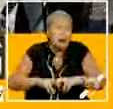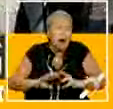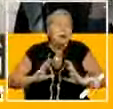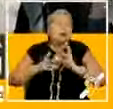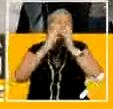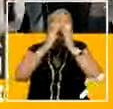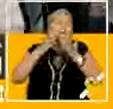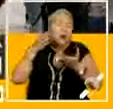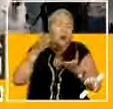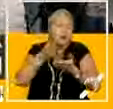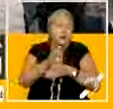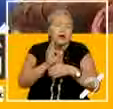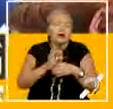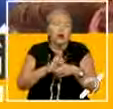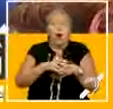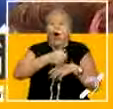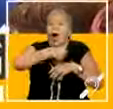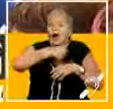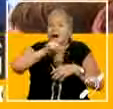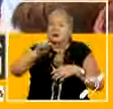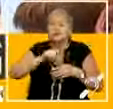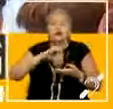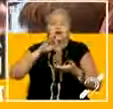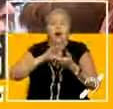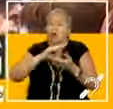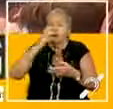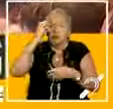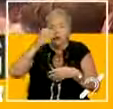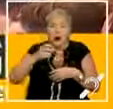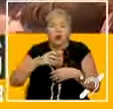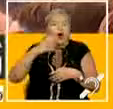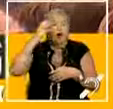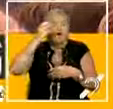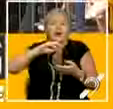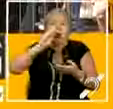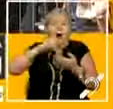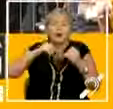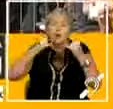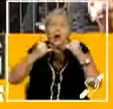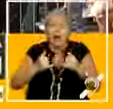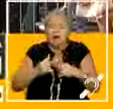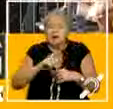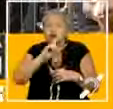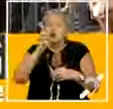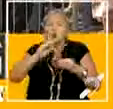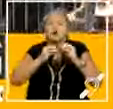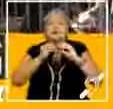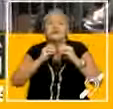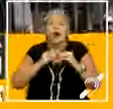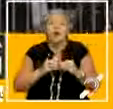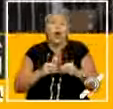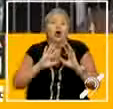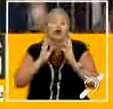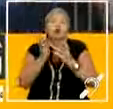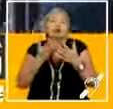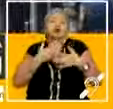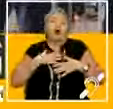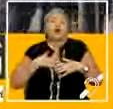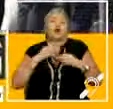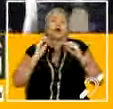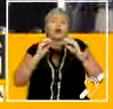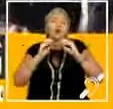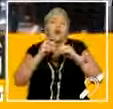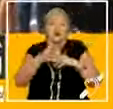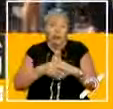oferta este respinsă, pentru că ceea ce a adoptat guvernul astăzi nu înseamnă ceea ce ei și-au dorit. Iar ultima